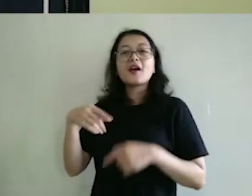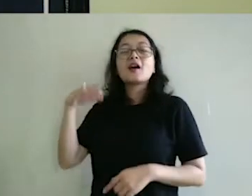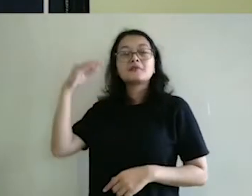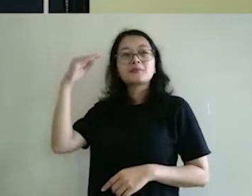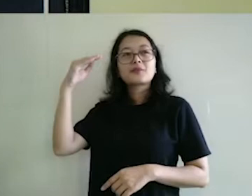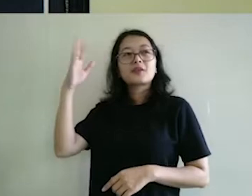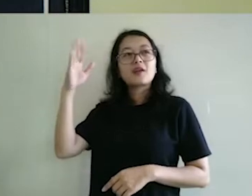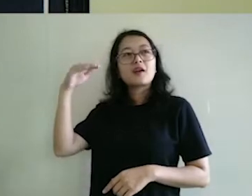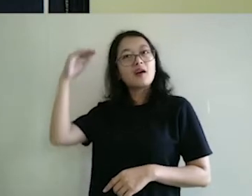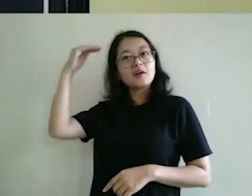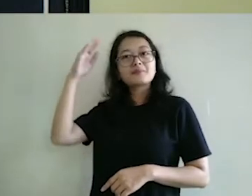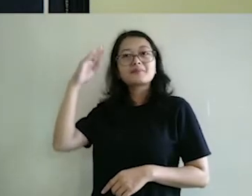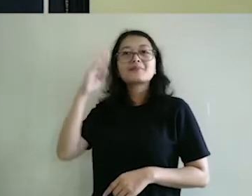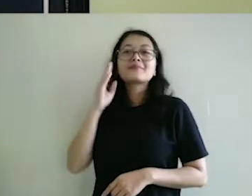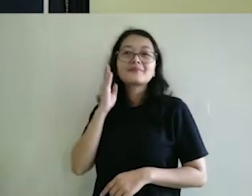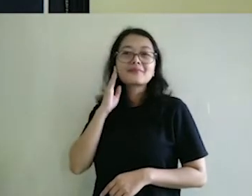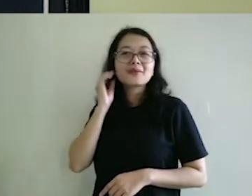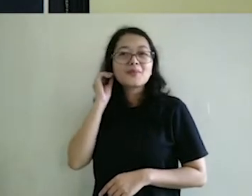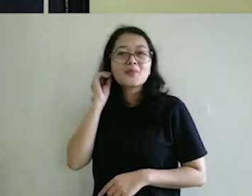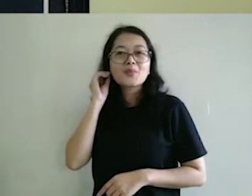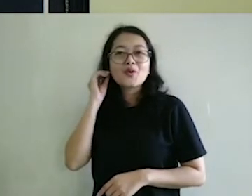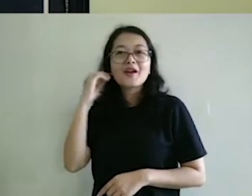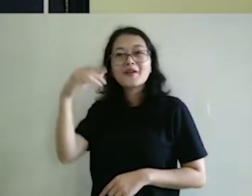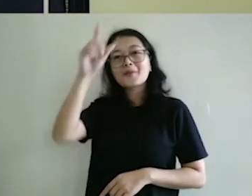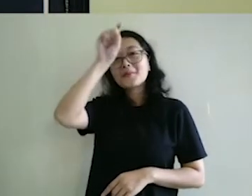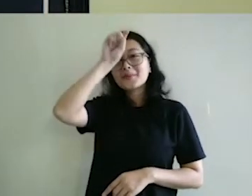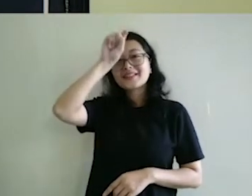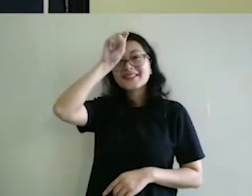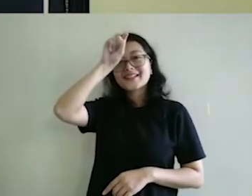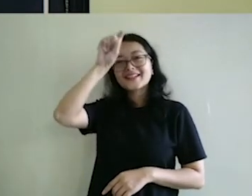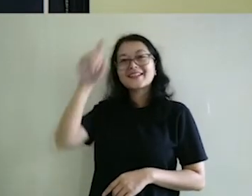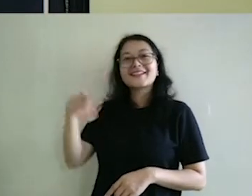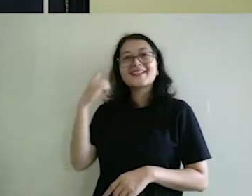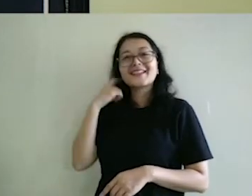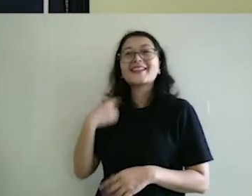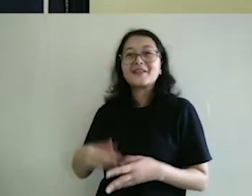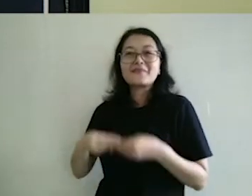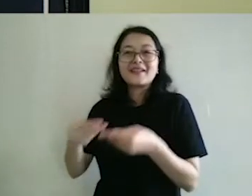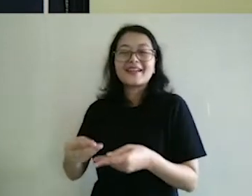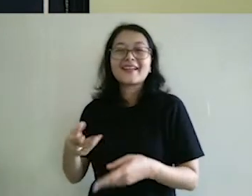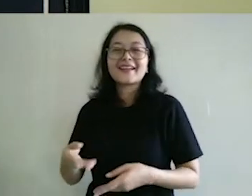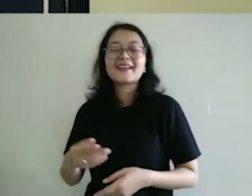bernama Cleopatra kepada kekasihnya Mark Antony.